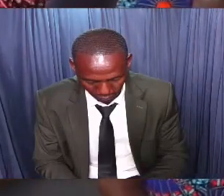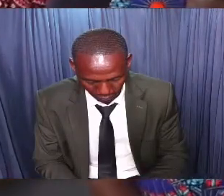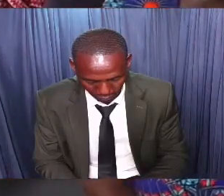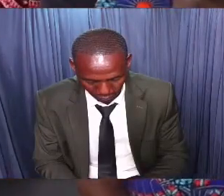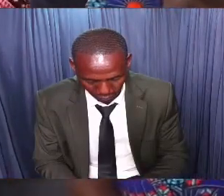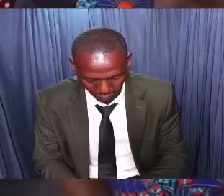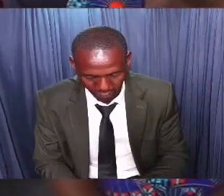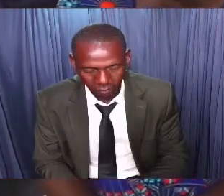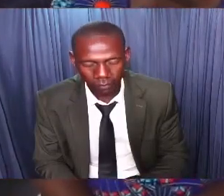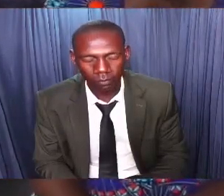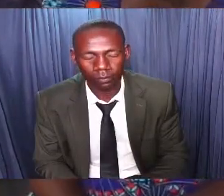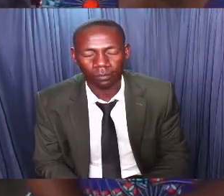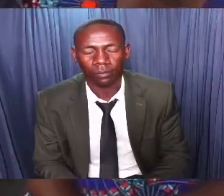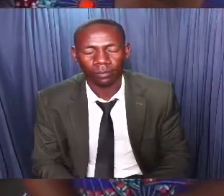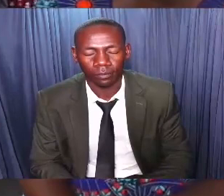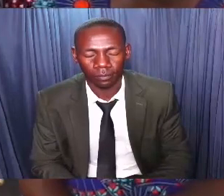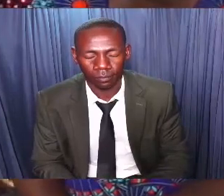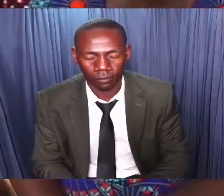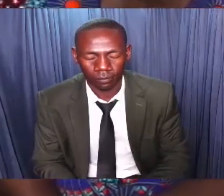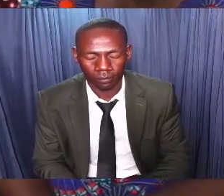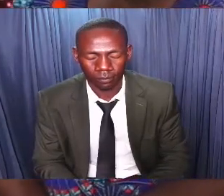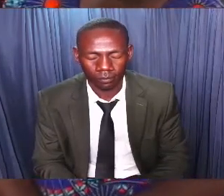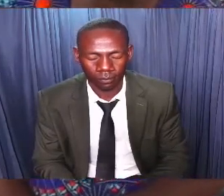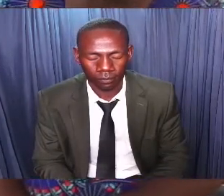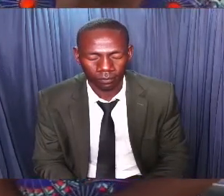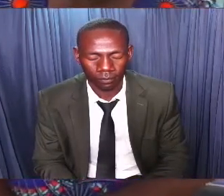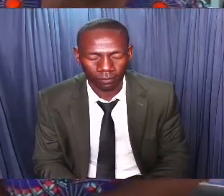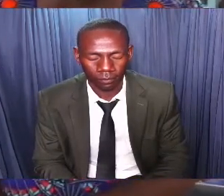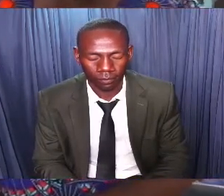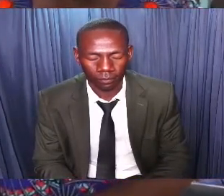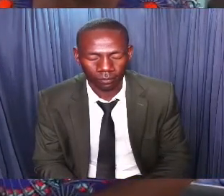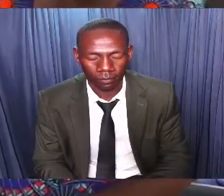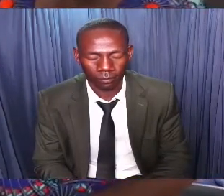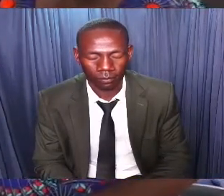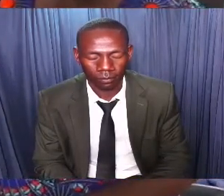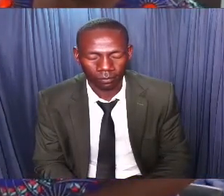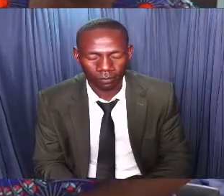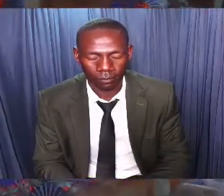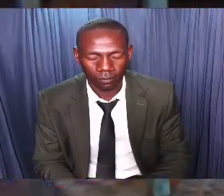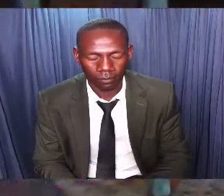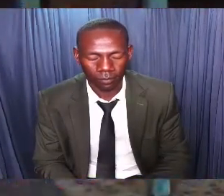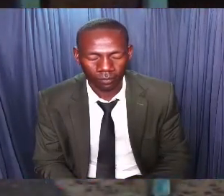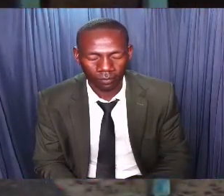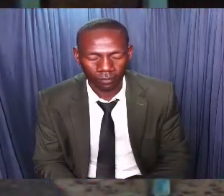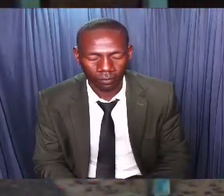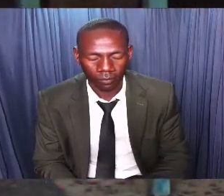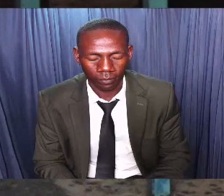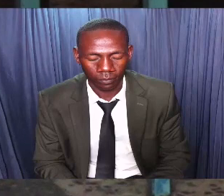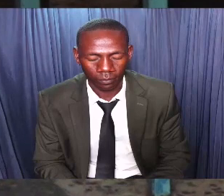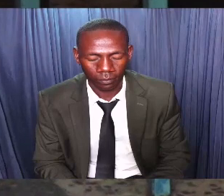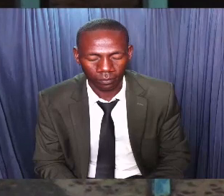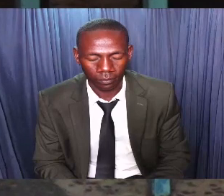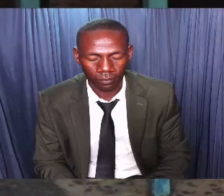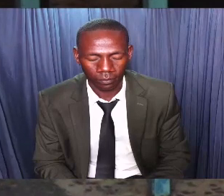kurudia wewe na hawezi mwenyewe. Bwana mjalie kila mmoja. Bwana aliyejaliwa toba, ukamjalie